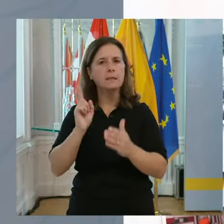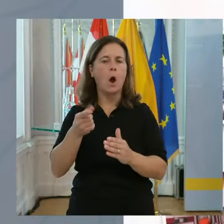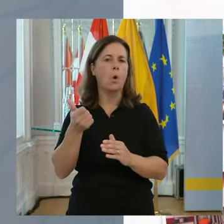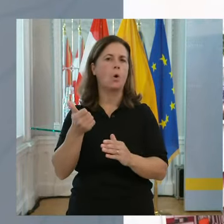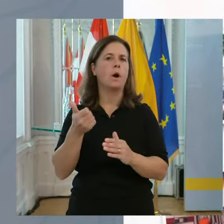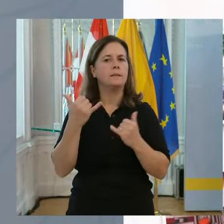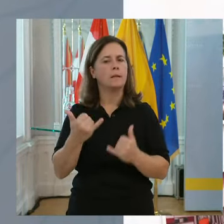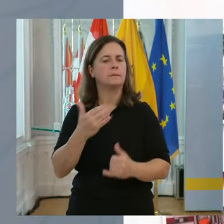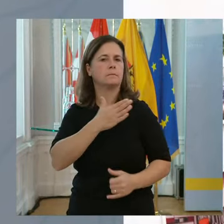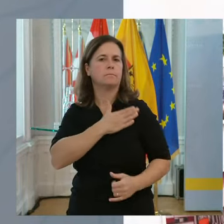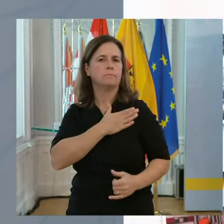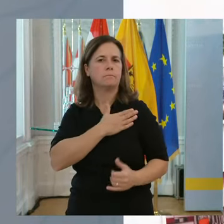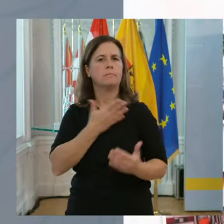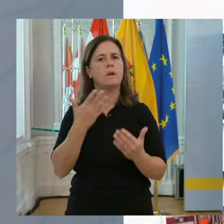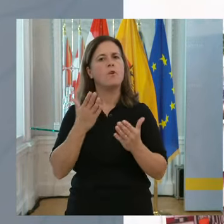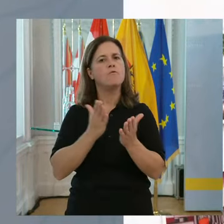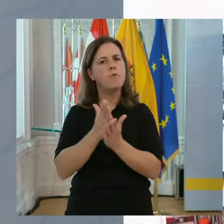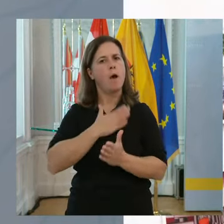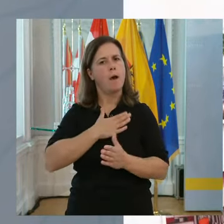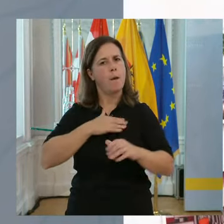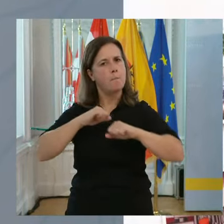Lohn jetzt für mich als Politikerin,